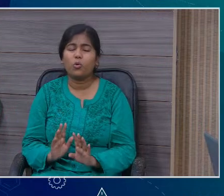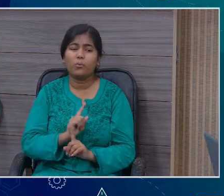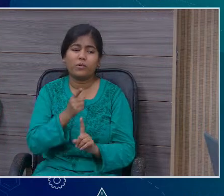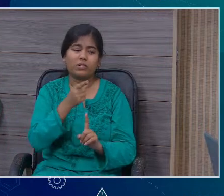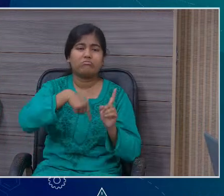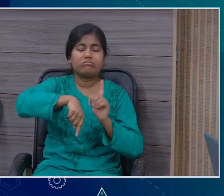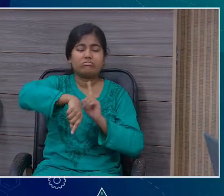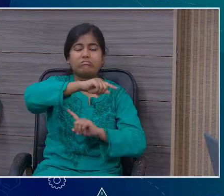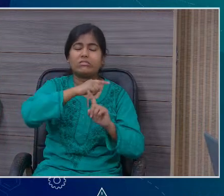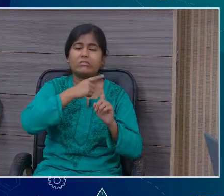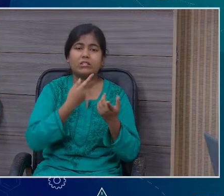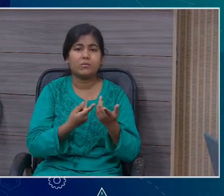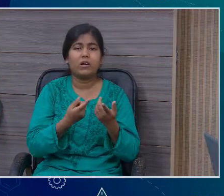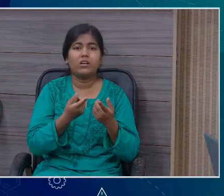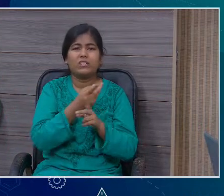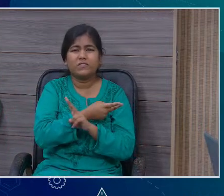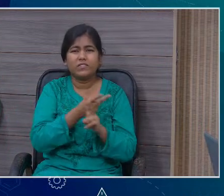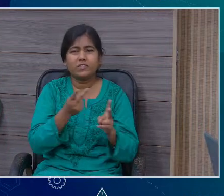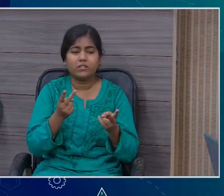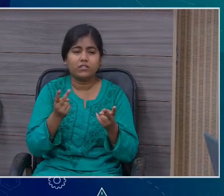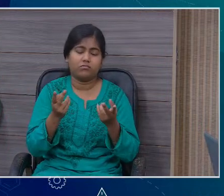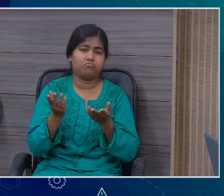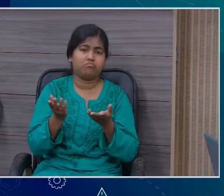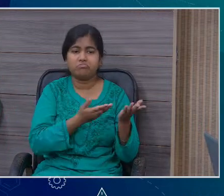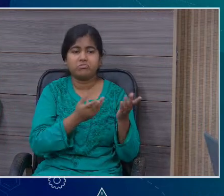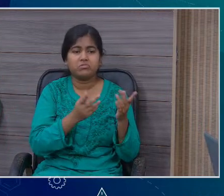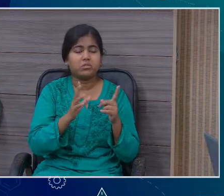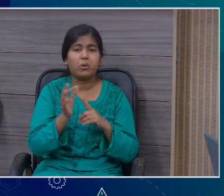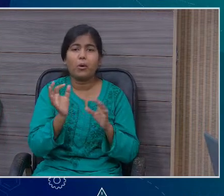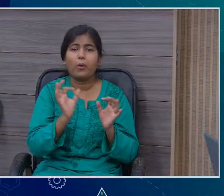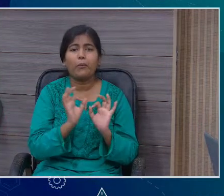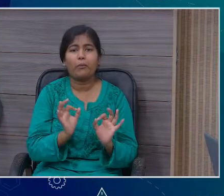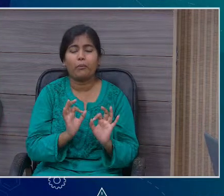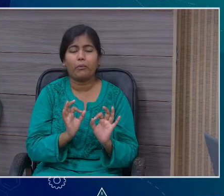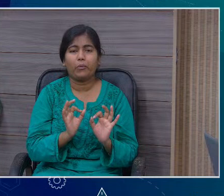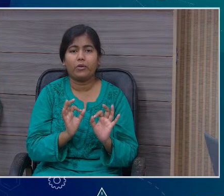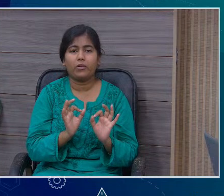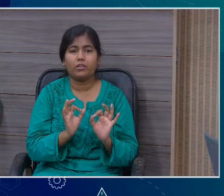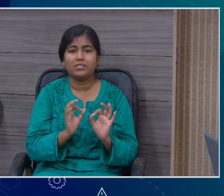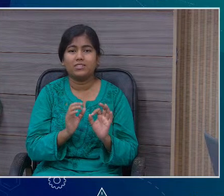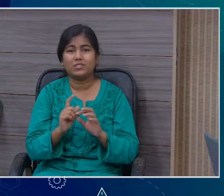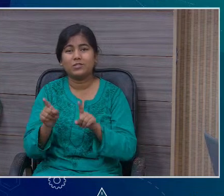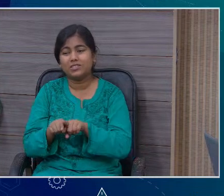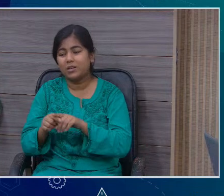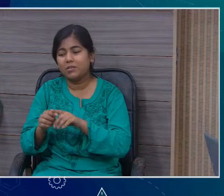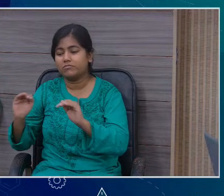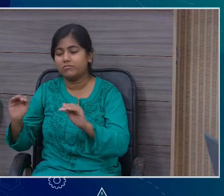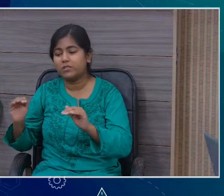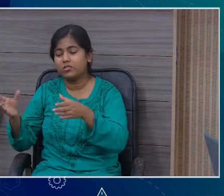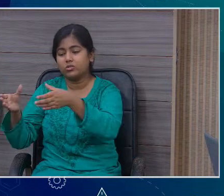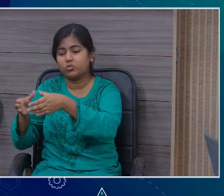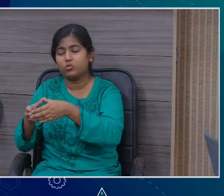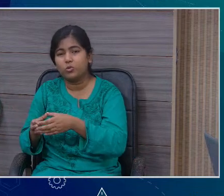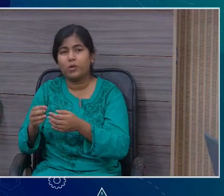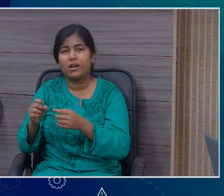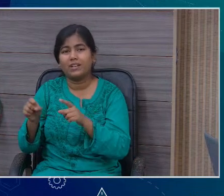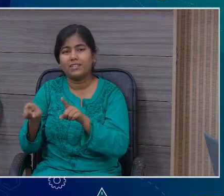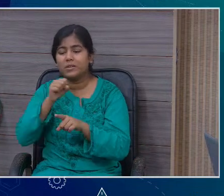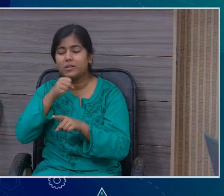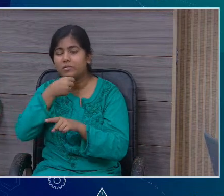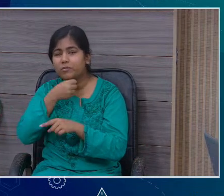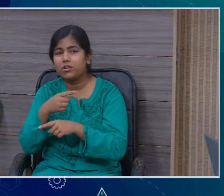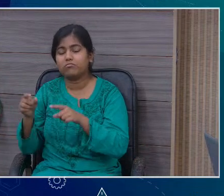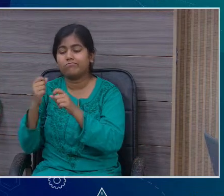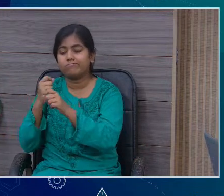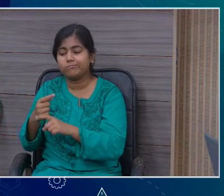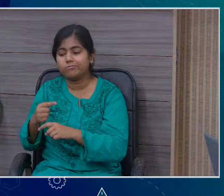like school or other things which other children of the same group have. Okay. Okay. सर जैसे कि हम चैप्टर से आगे